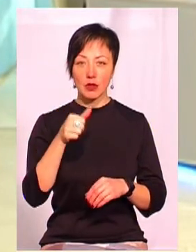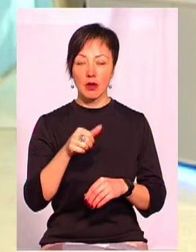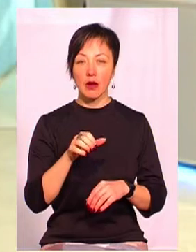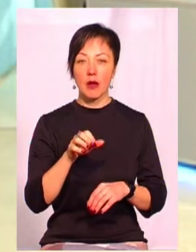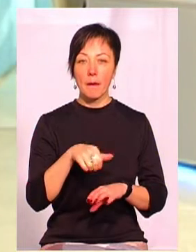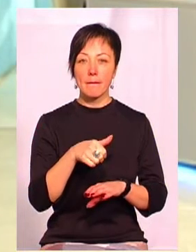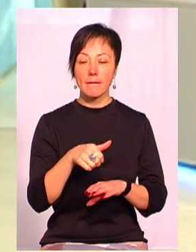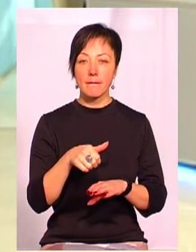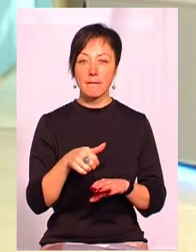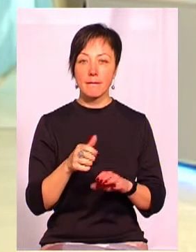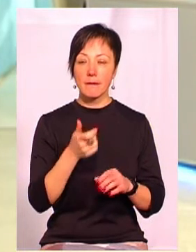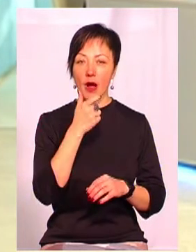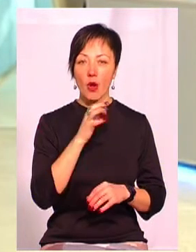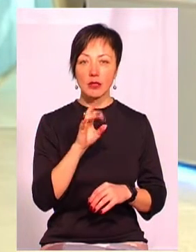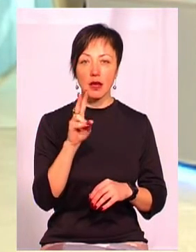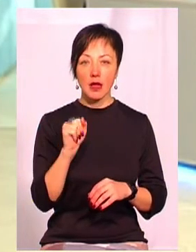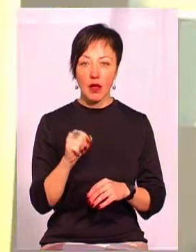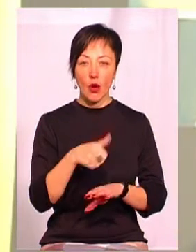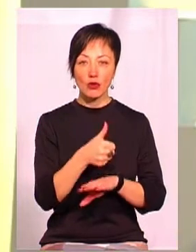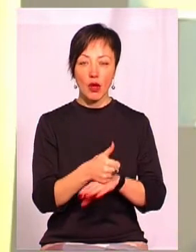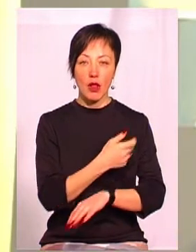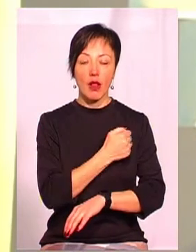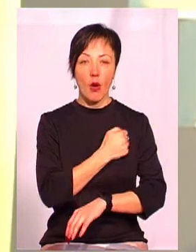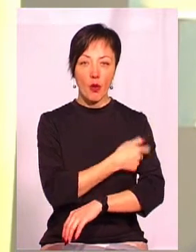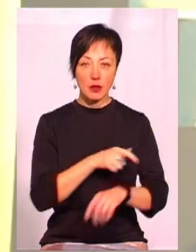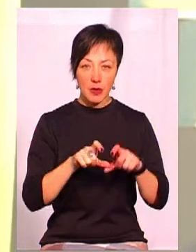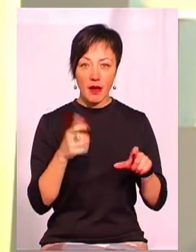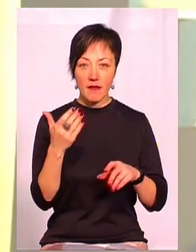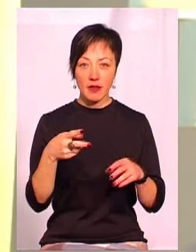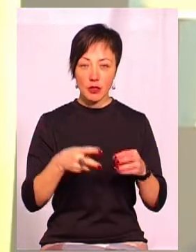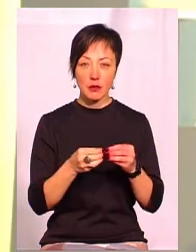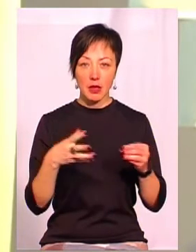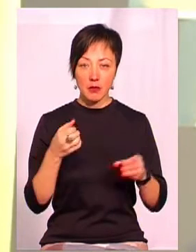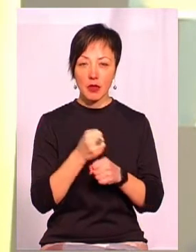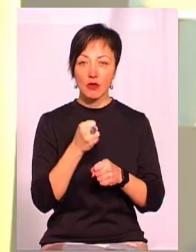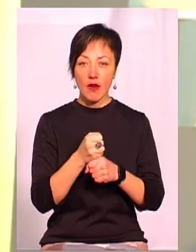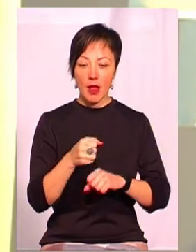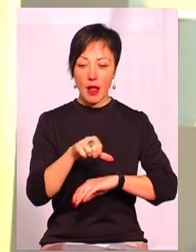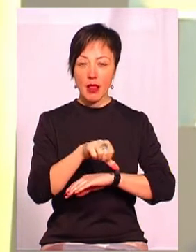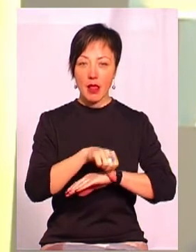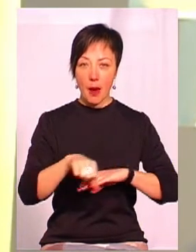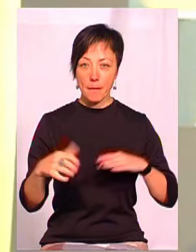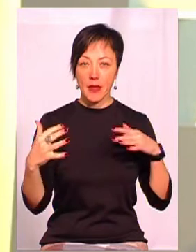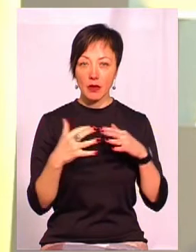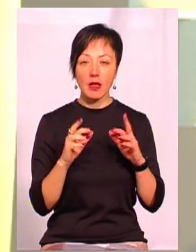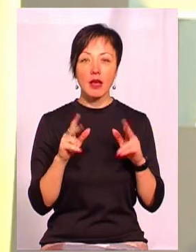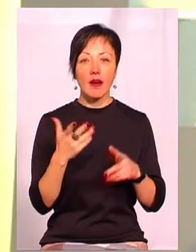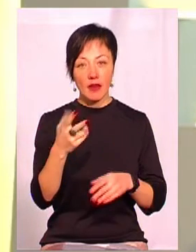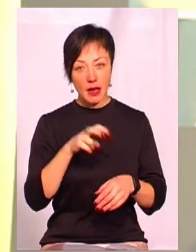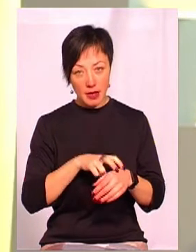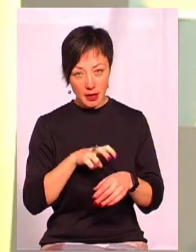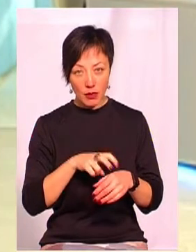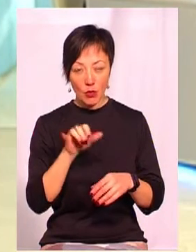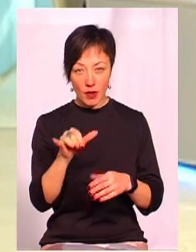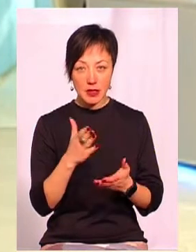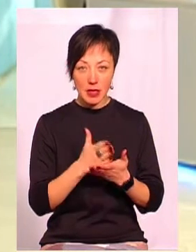очолила госпіталь. Ви в 15-му році спілкувалися і працювали з нашими бійцями на передовій. До речі, у якості лікаря, бо